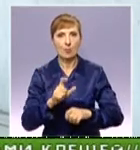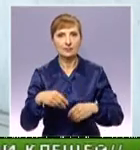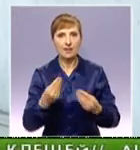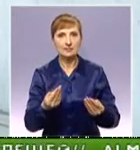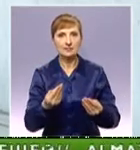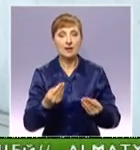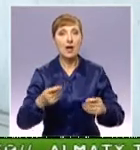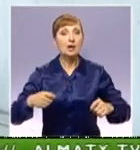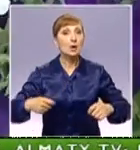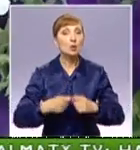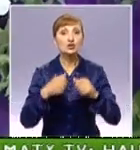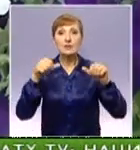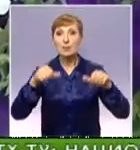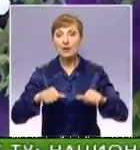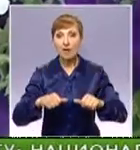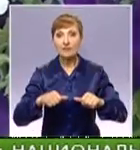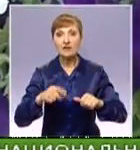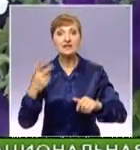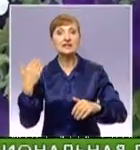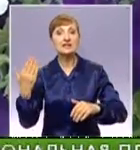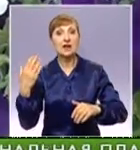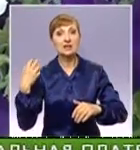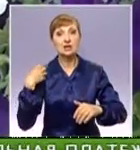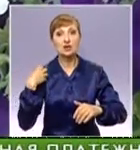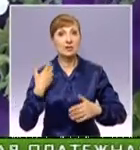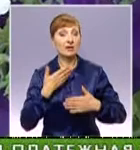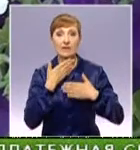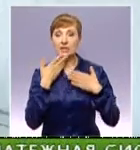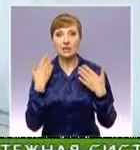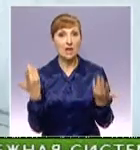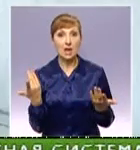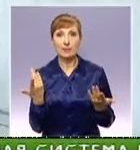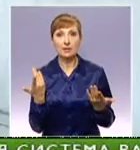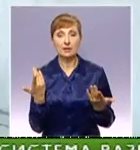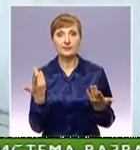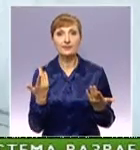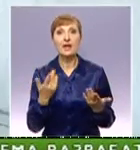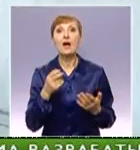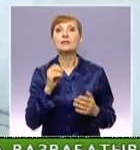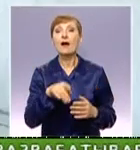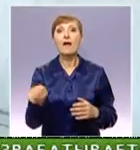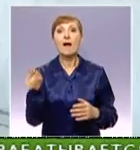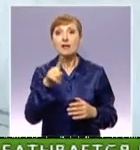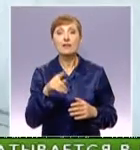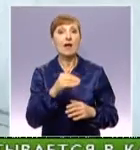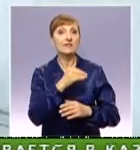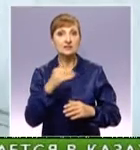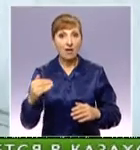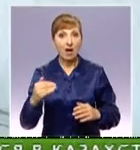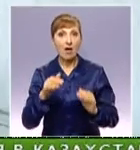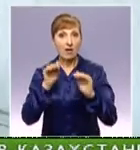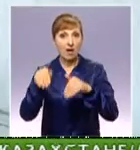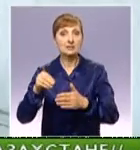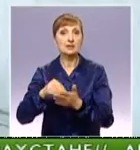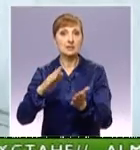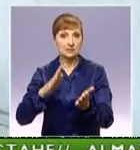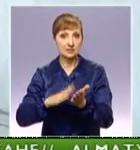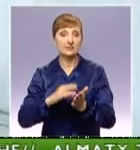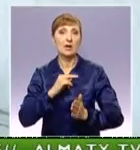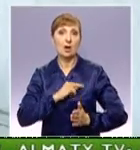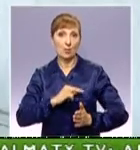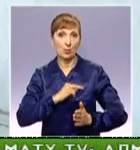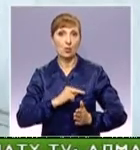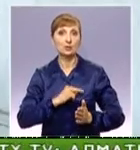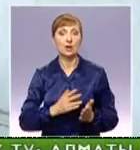Нарушение прав студентов со стороны работодателей не было обнаружено, так как они официально там зарегистрированы и